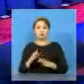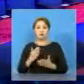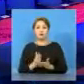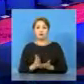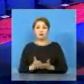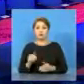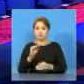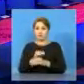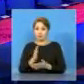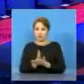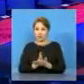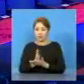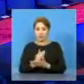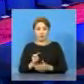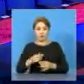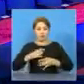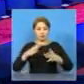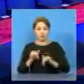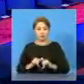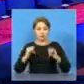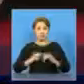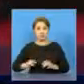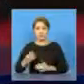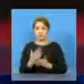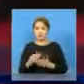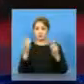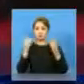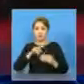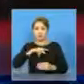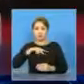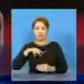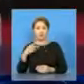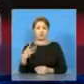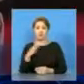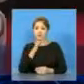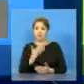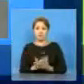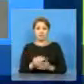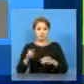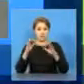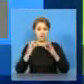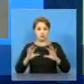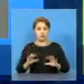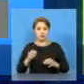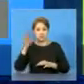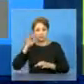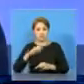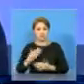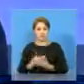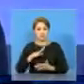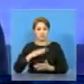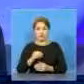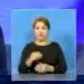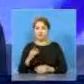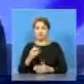За вклад в политико-социальное, культурное развитие региона юбилейной медалью «25 лет Конституции Казахстана» были награждены